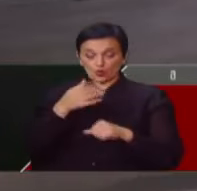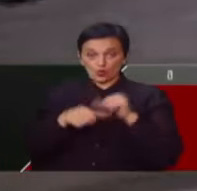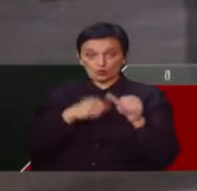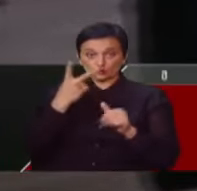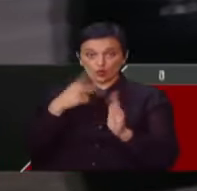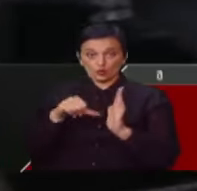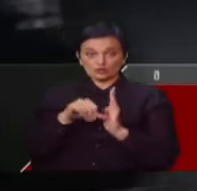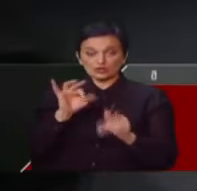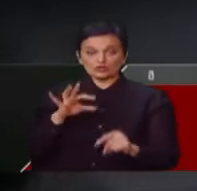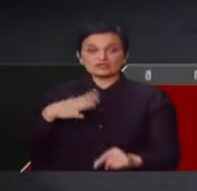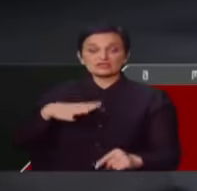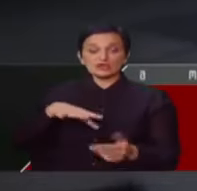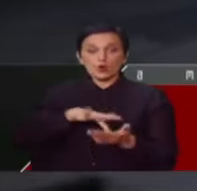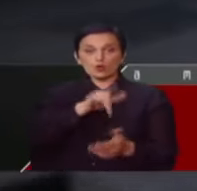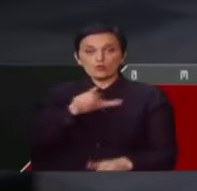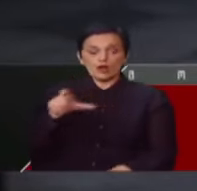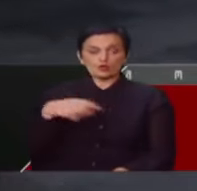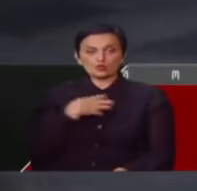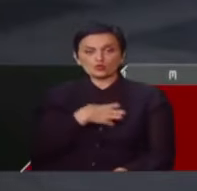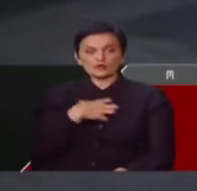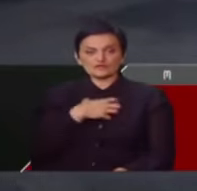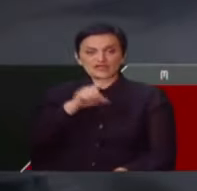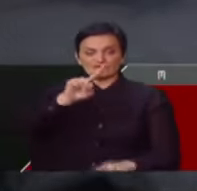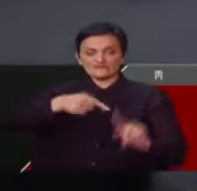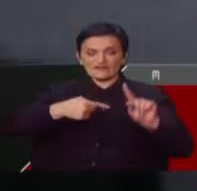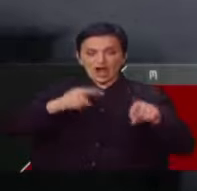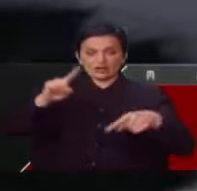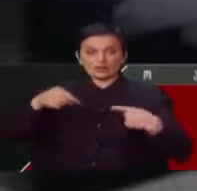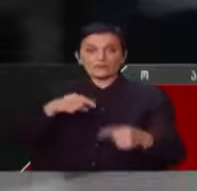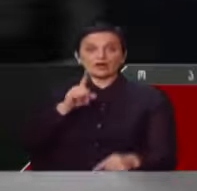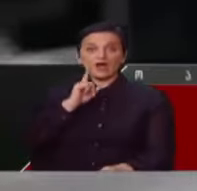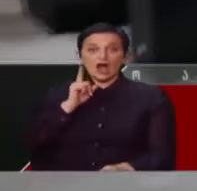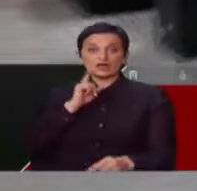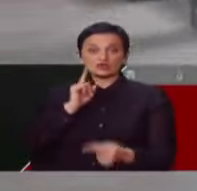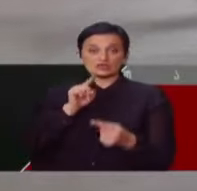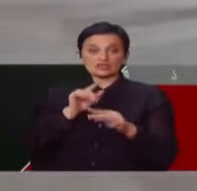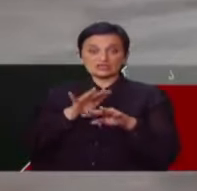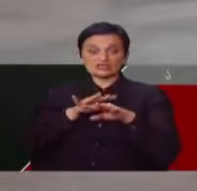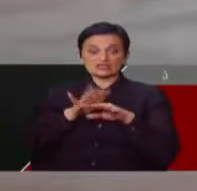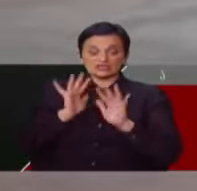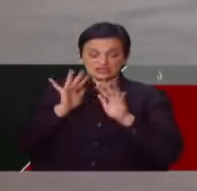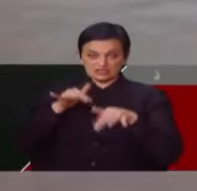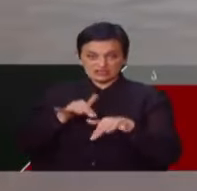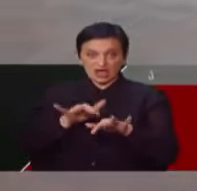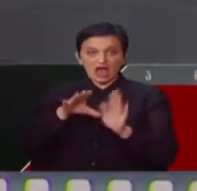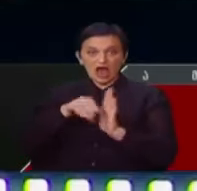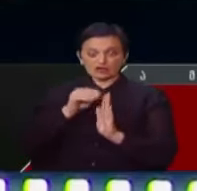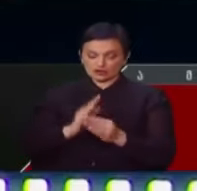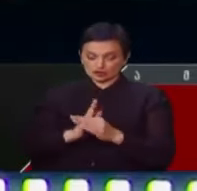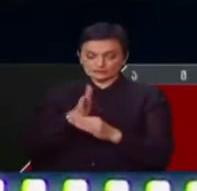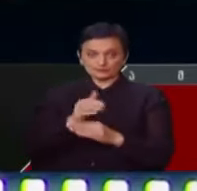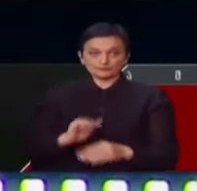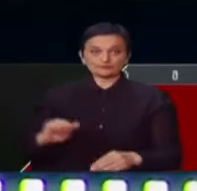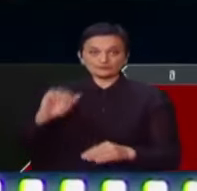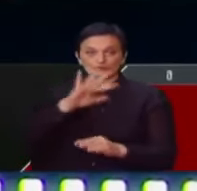26 ოქტომბერს საქართველოს მოქალაქის მნიშვნელოვანი ვალდებულება ახალგაზრდული საპროტესტო ტალღის მხარდაჭერა არჩევნებზე მისვლა და